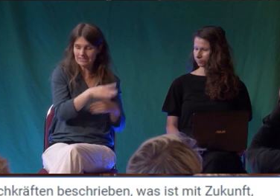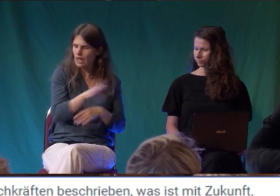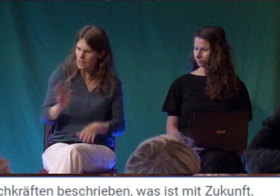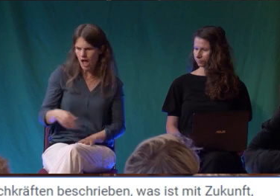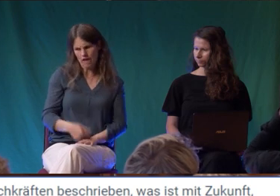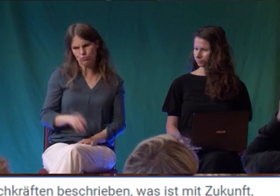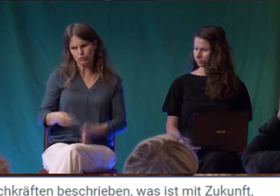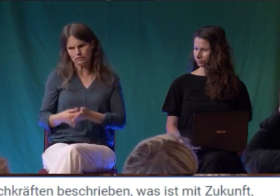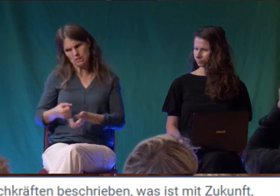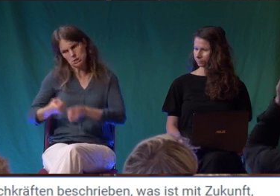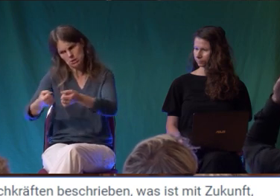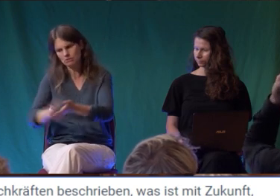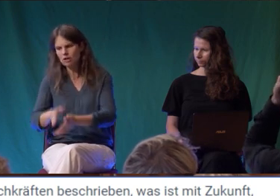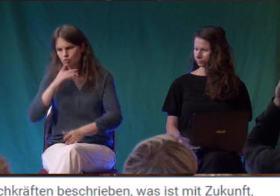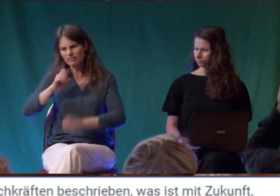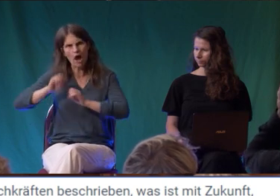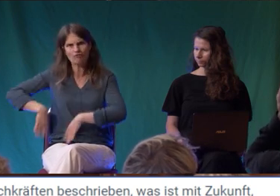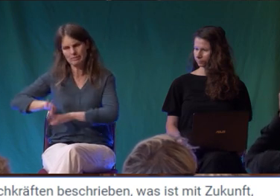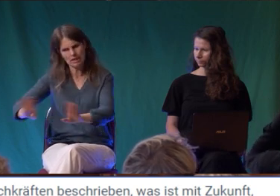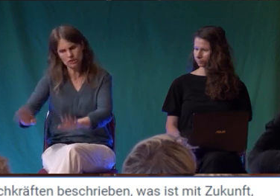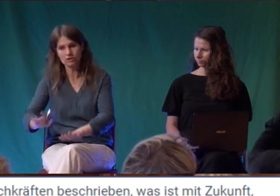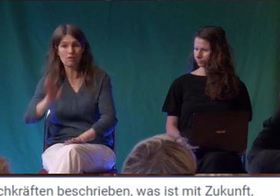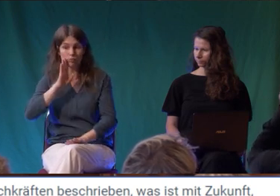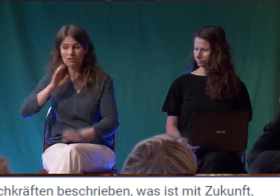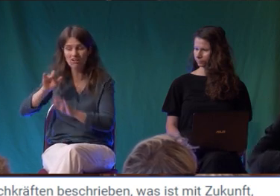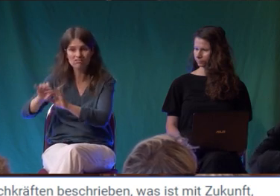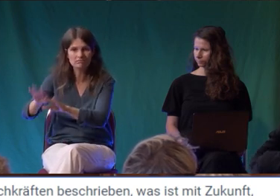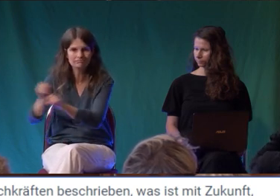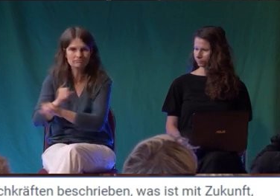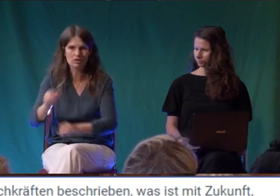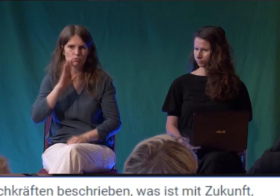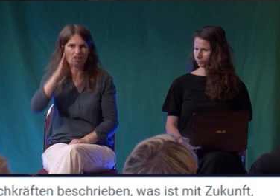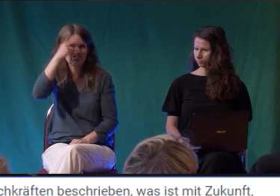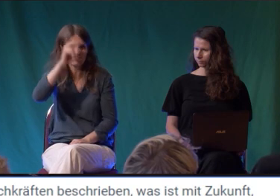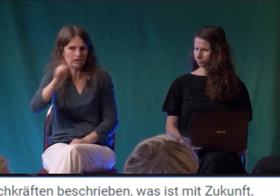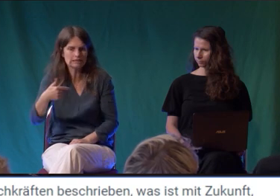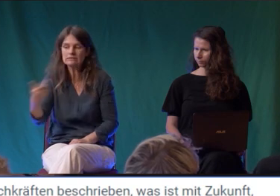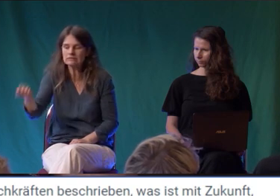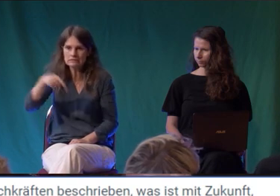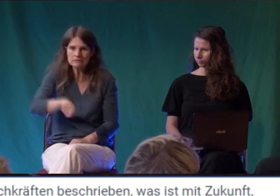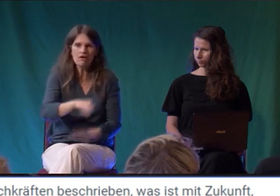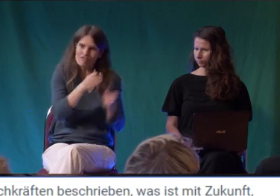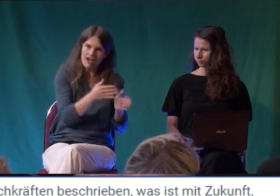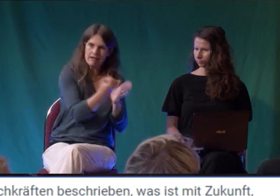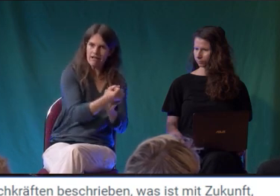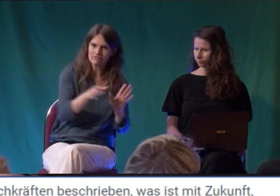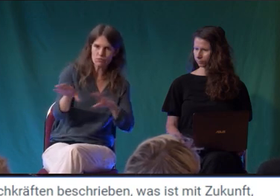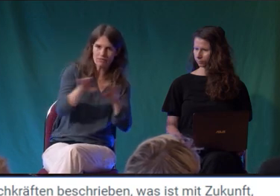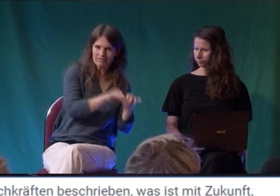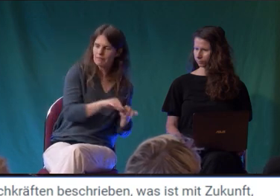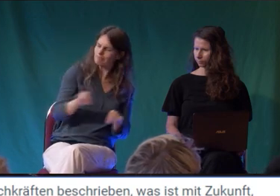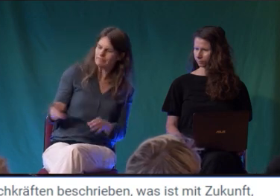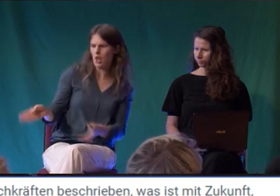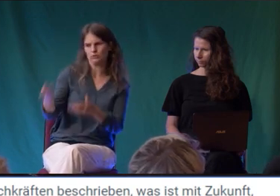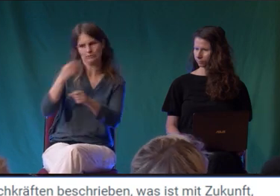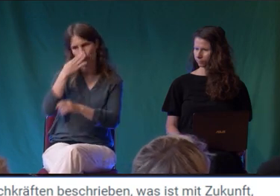nicht schon hier wieder schlapp machen so also die Mutter konnte das nicht so richtig nachvollziehen worauf es ankommen und die Fachkraft hat dann sozusagen diesen Part so ein bisschen